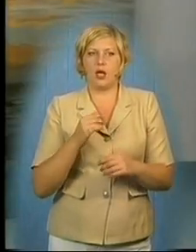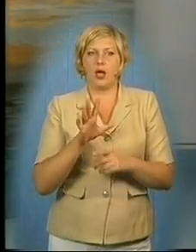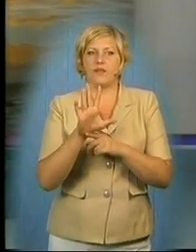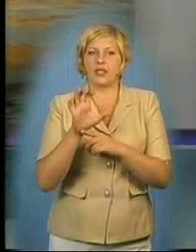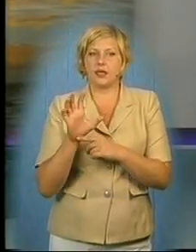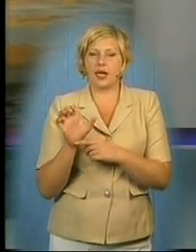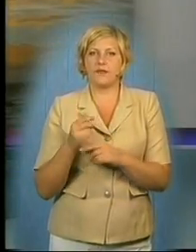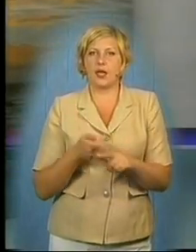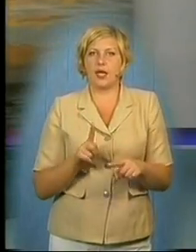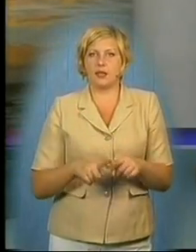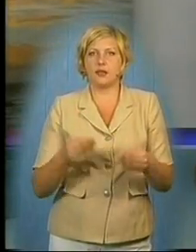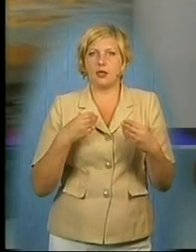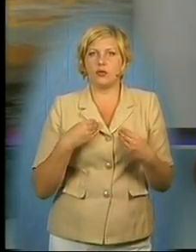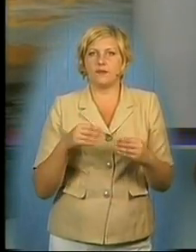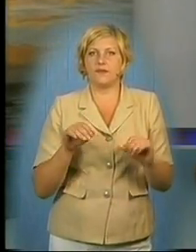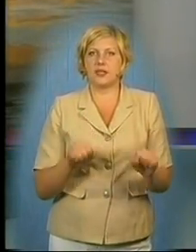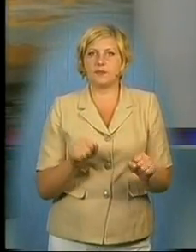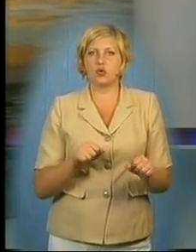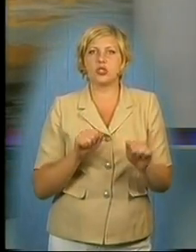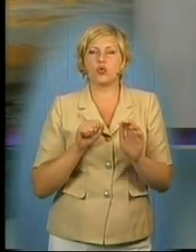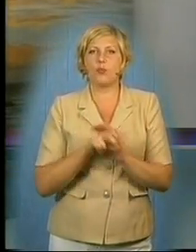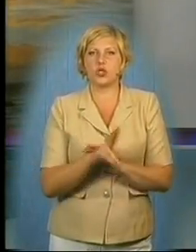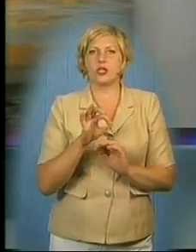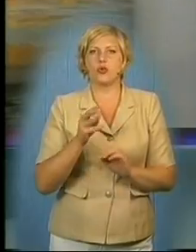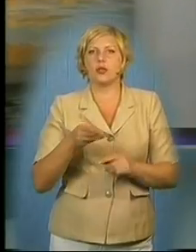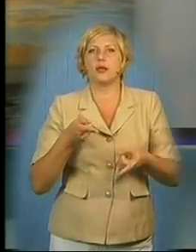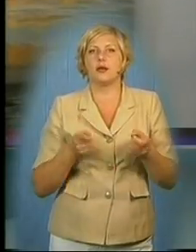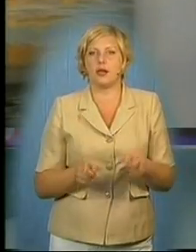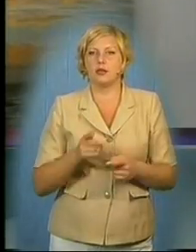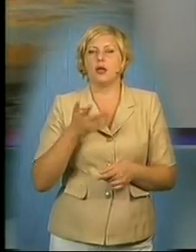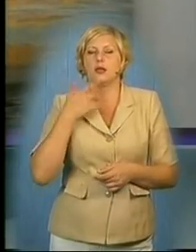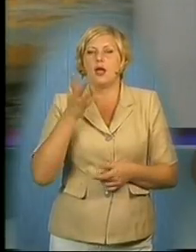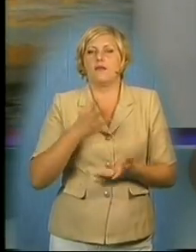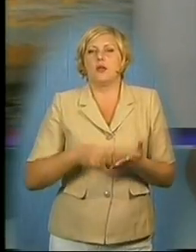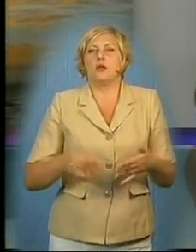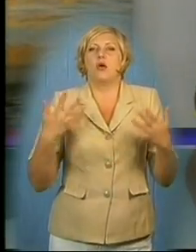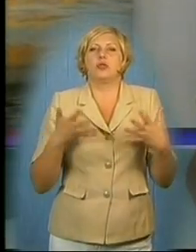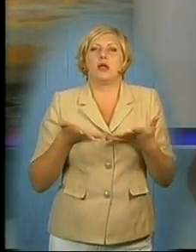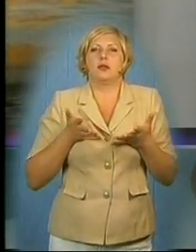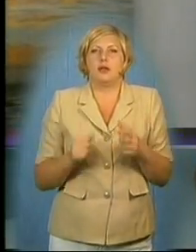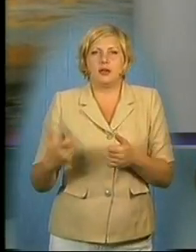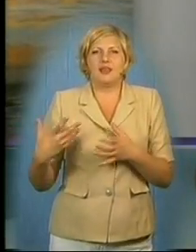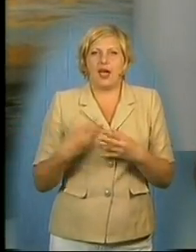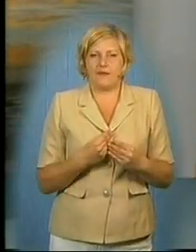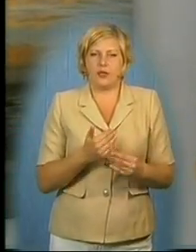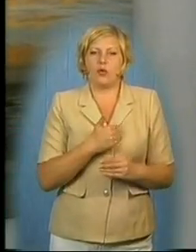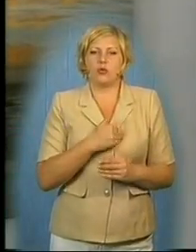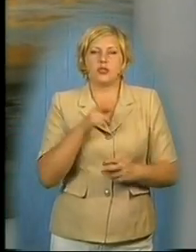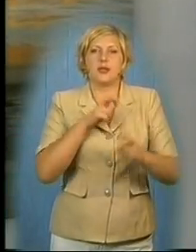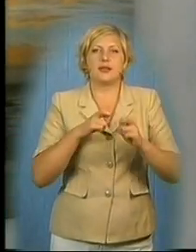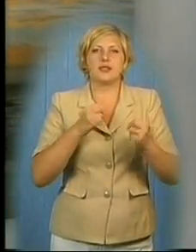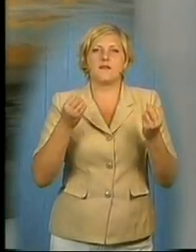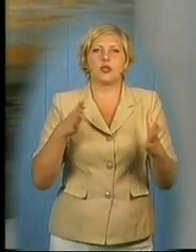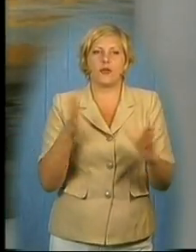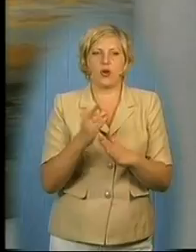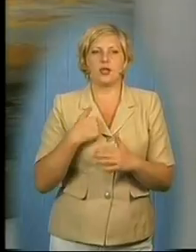она возможность иногда убежать от реальности. Иногда, знаете, когда все настолько давит, и хочется найти где-то свежий воздух, я